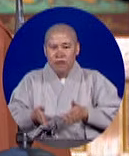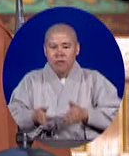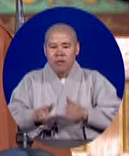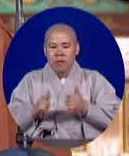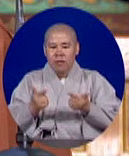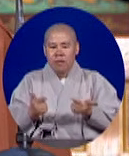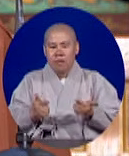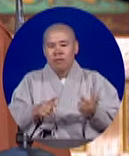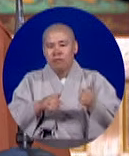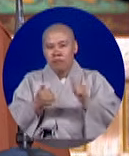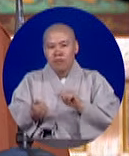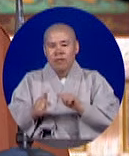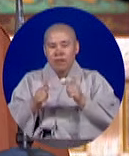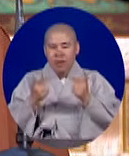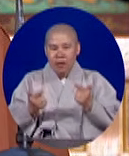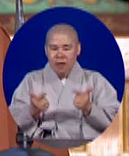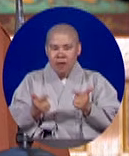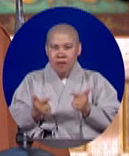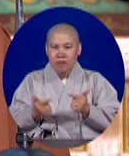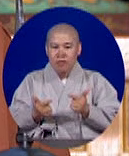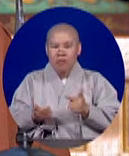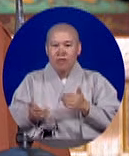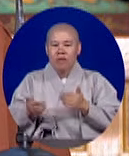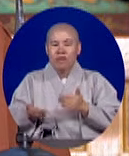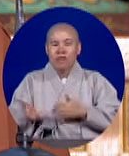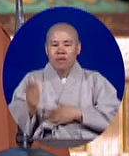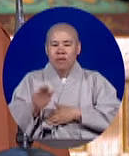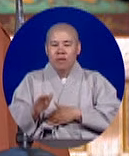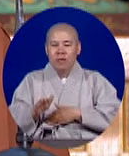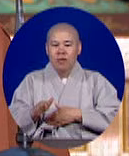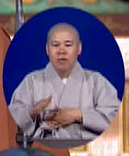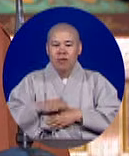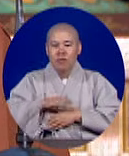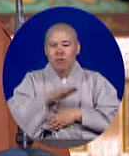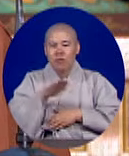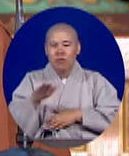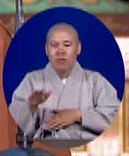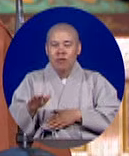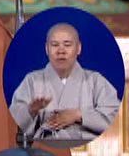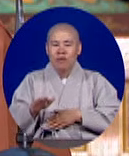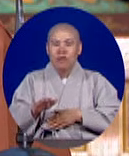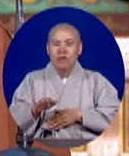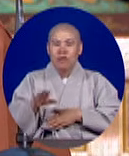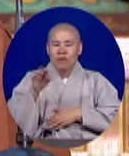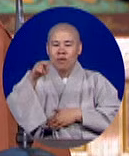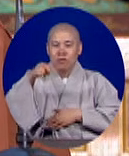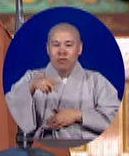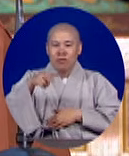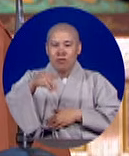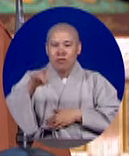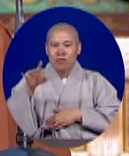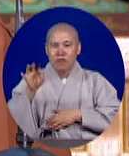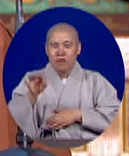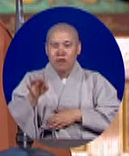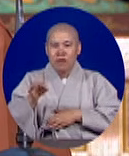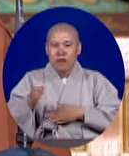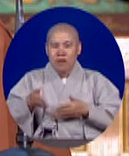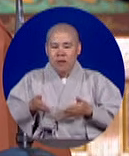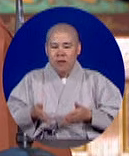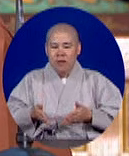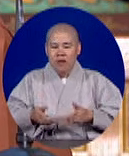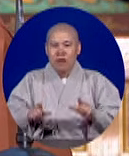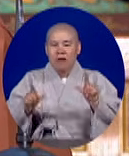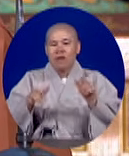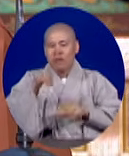불생불멸이다. 근데 우리는 유생유멸이거든요. 불생불멸이 아니라. 생일날이